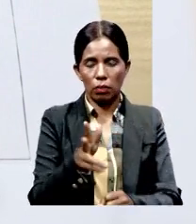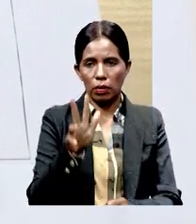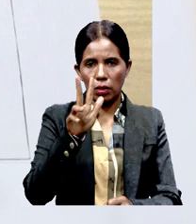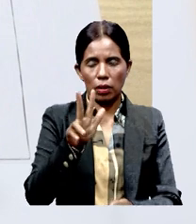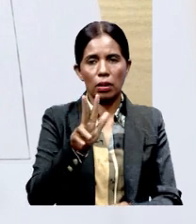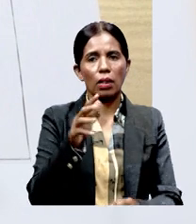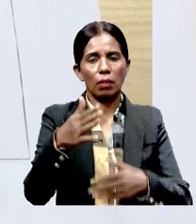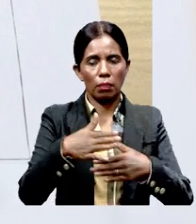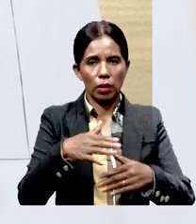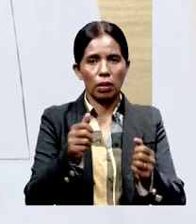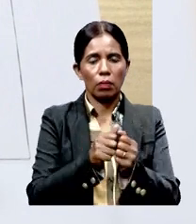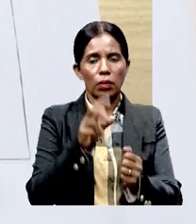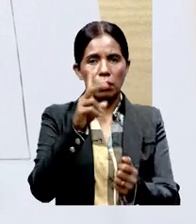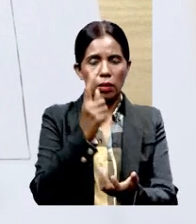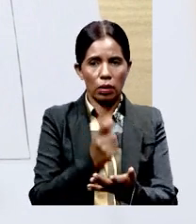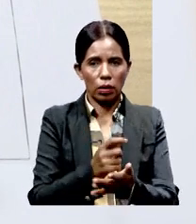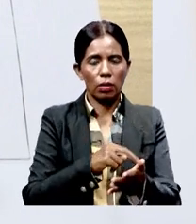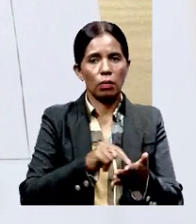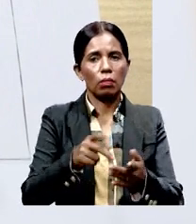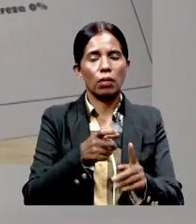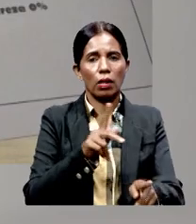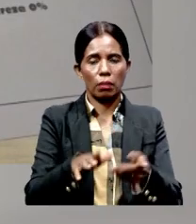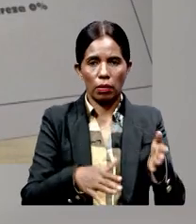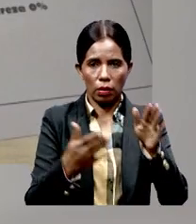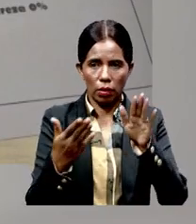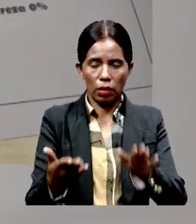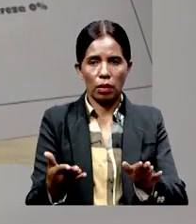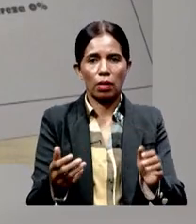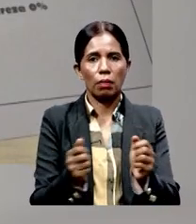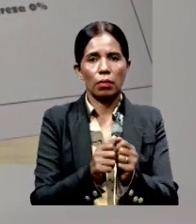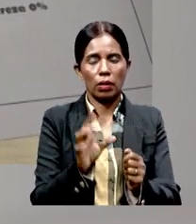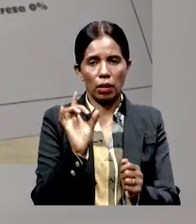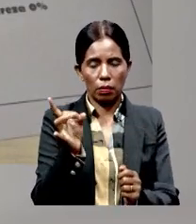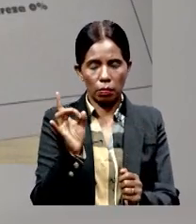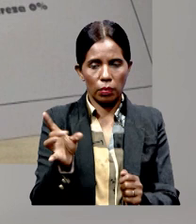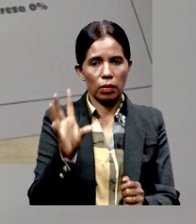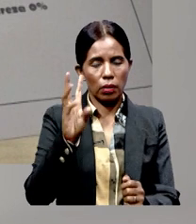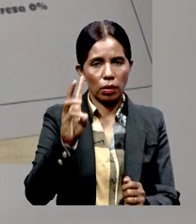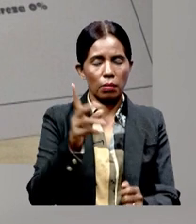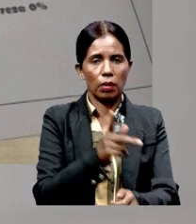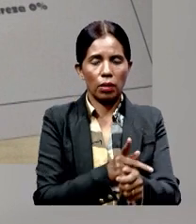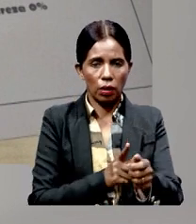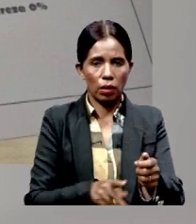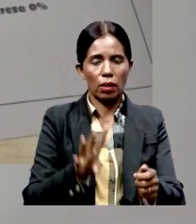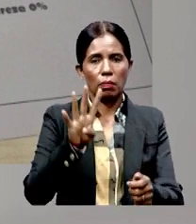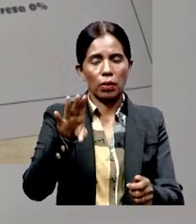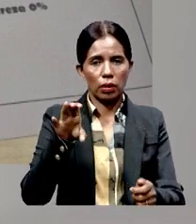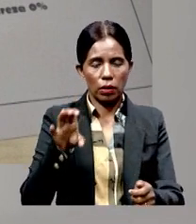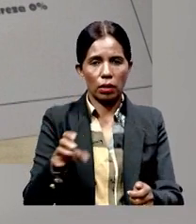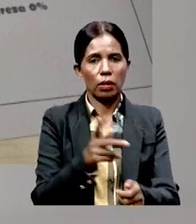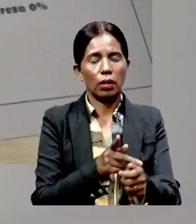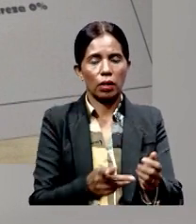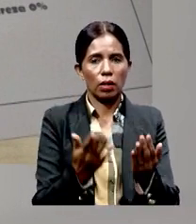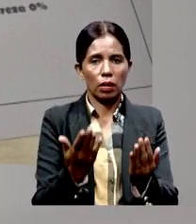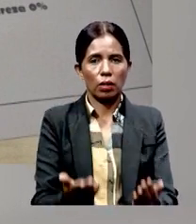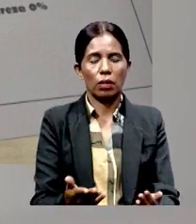hamutuk besik krimun rua husi numero ne e malakon vida nain walun resinen kane grave atu saat no kane kaman